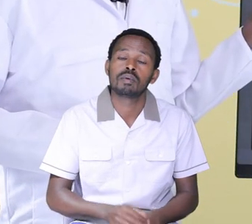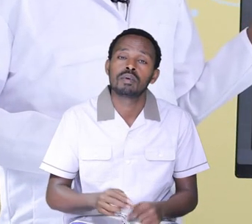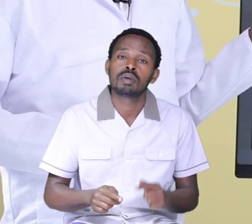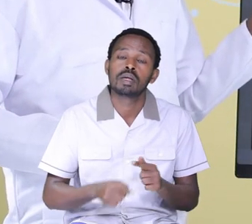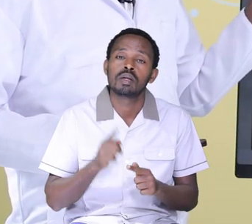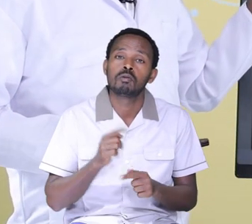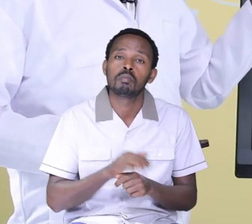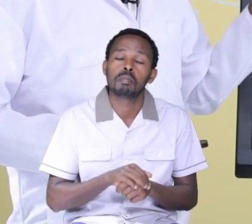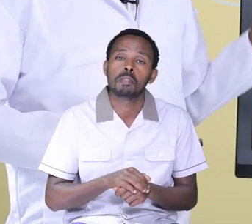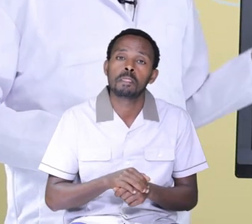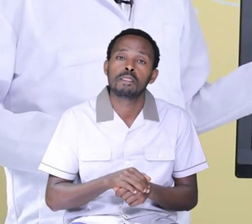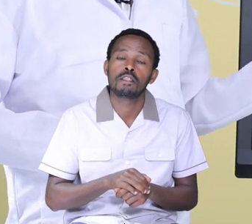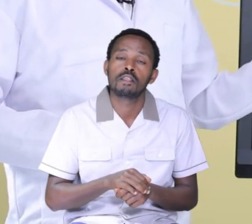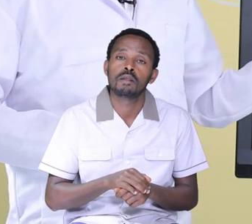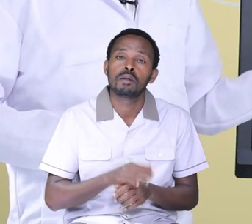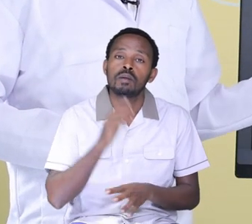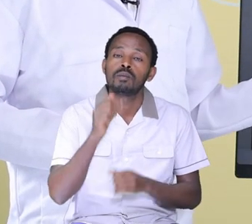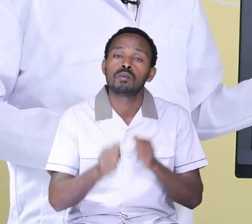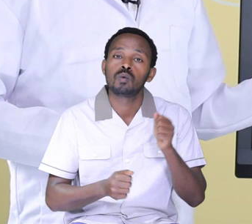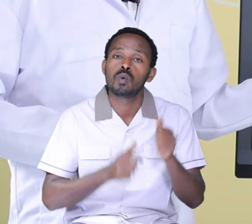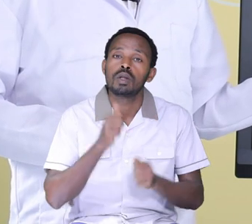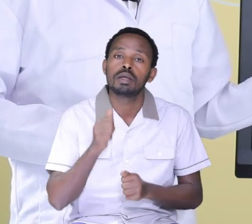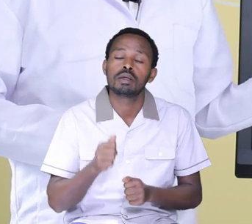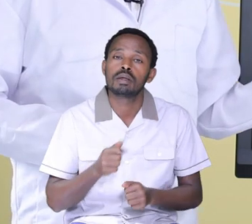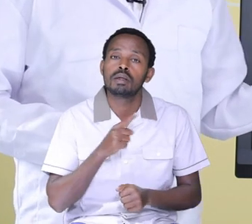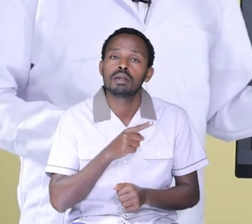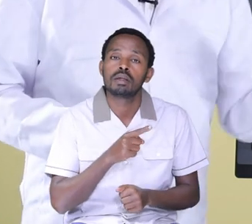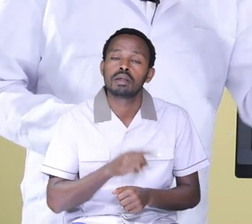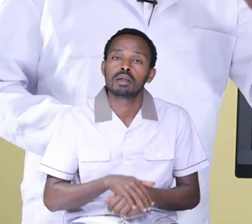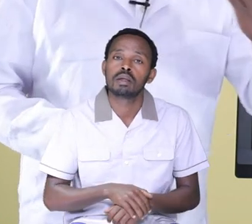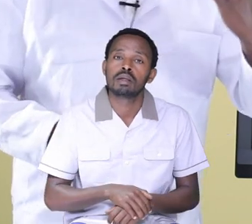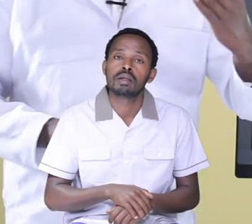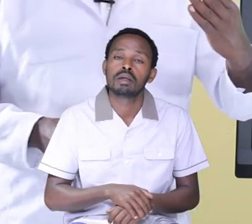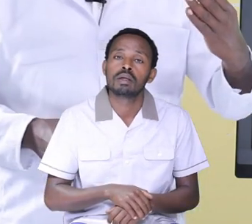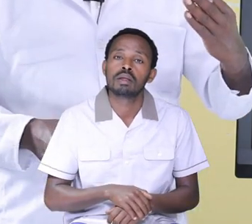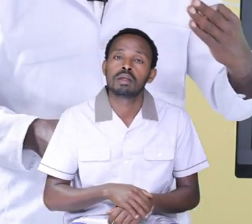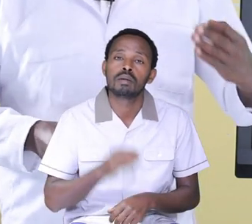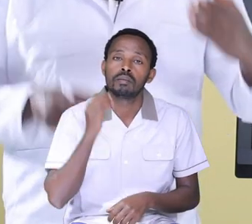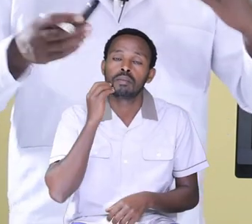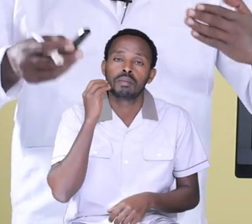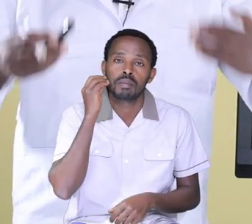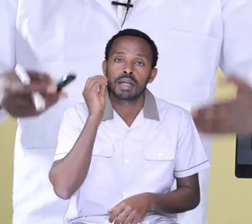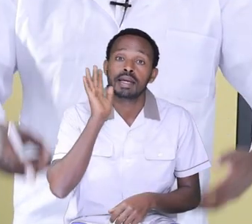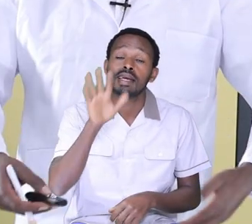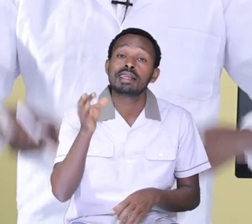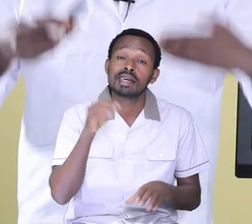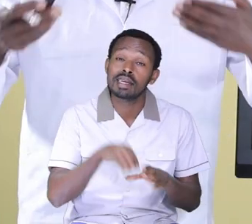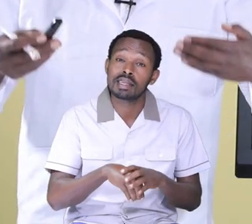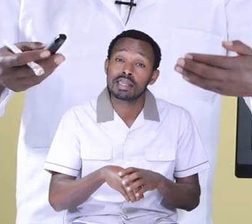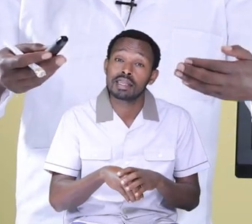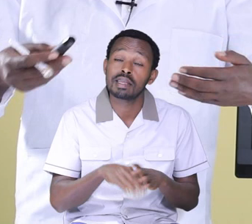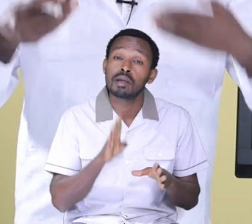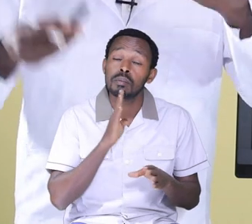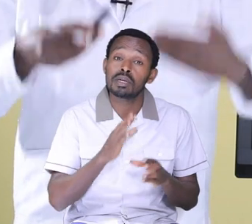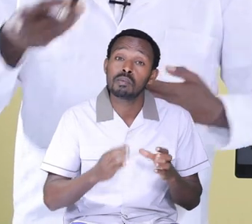2ffaa gubbaarratti puulii kan jennu kana fakkaata. Inni kun mana keessan keessatti yommuu bishaan boolla keessaa